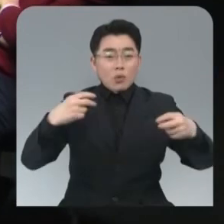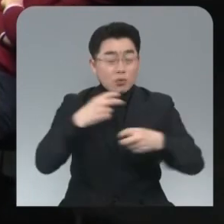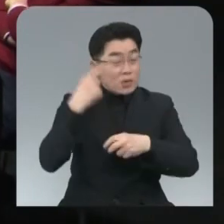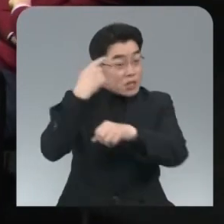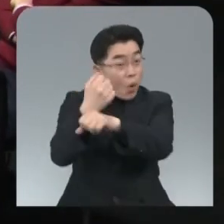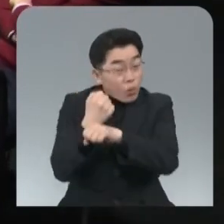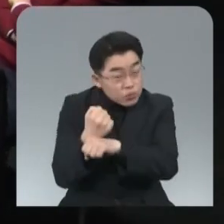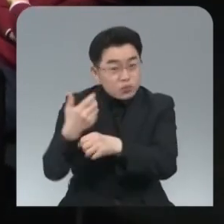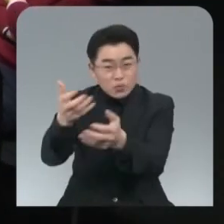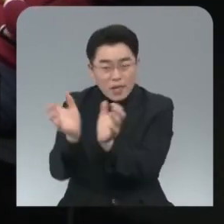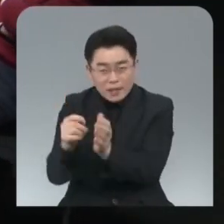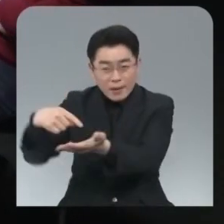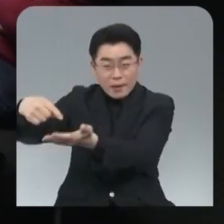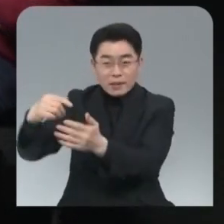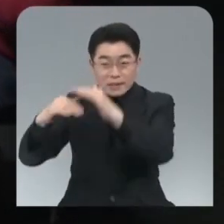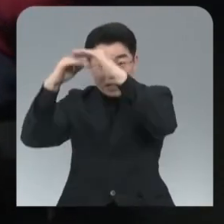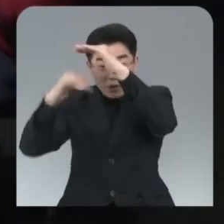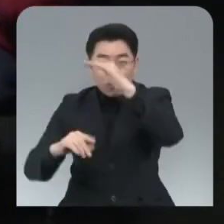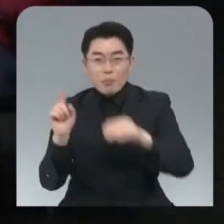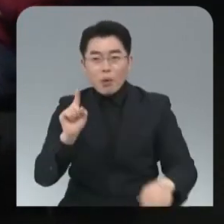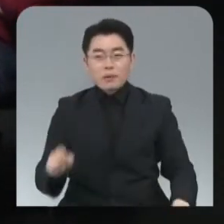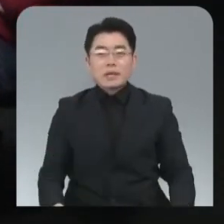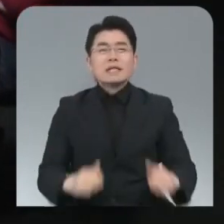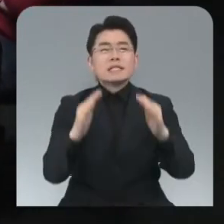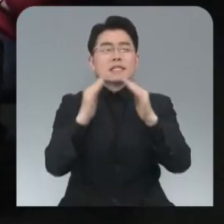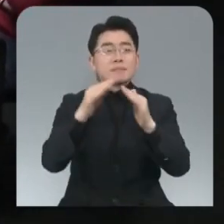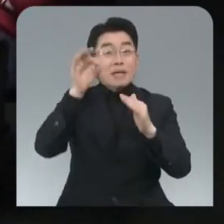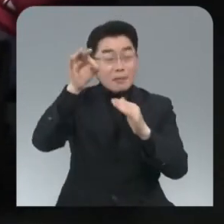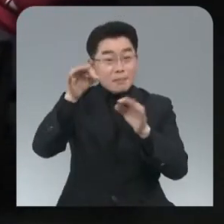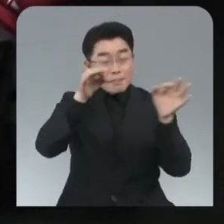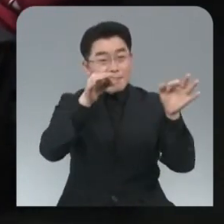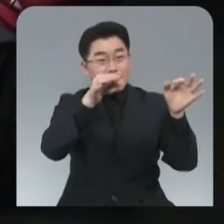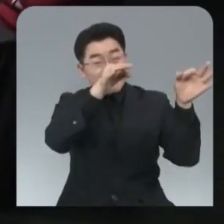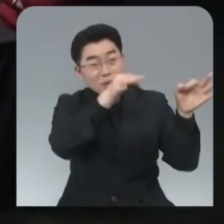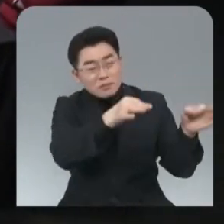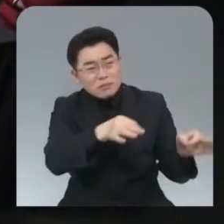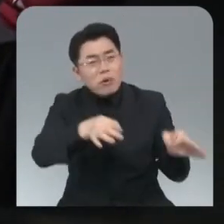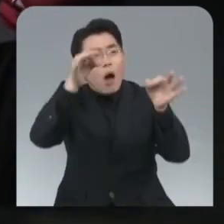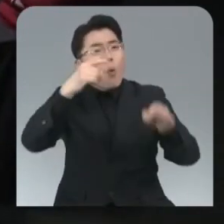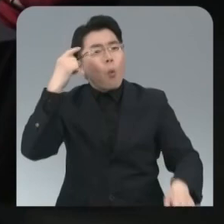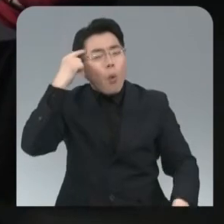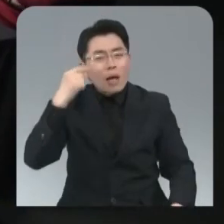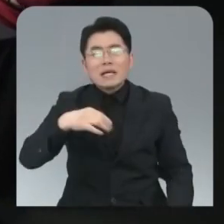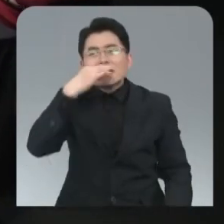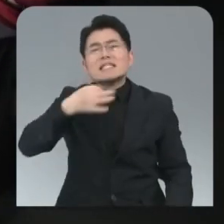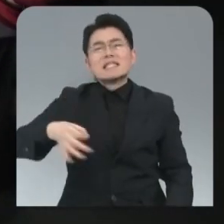최근 보고서 등을 근거로 집값 상승에는 저금리 요인도 컸던 만큼